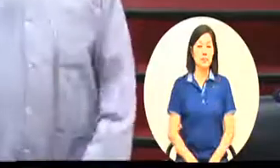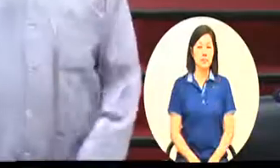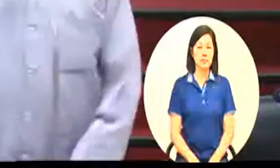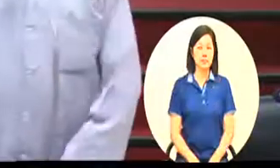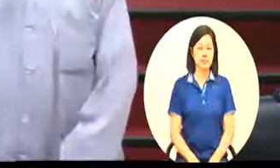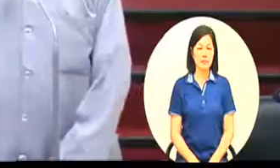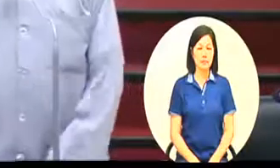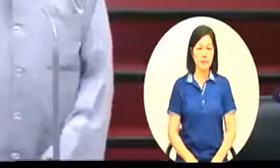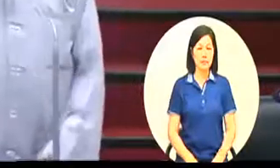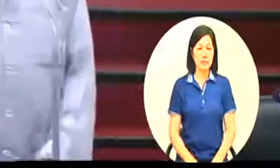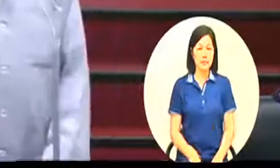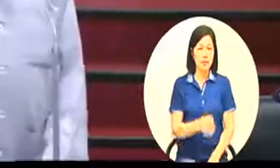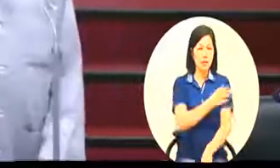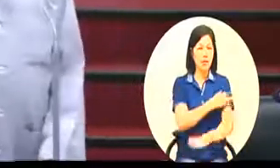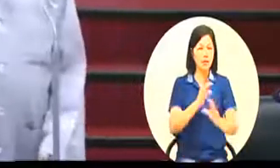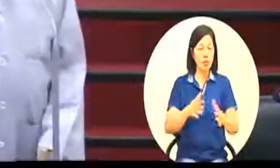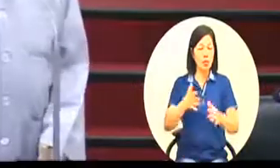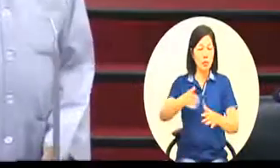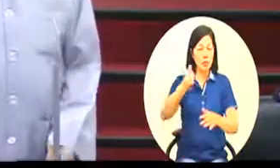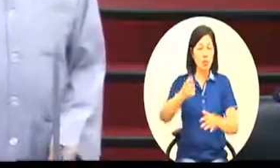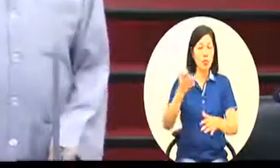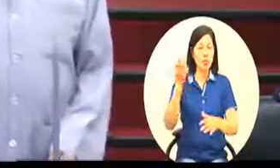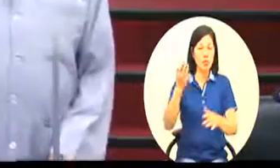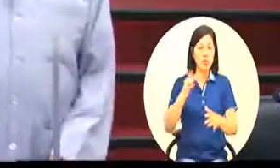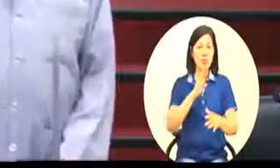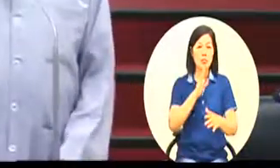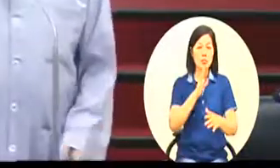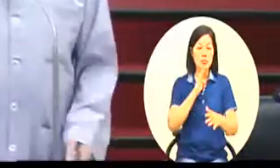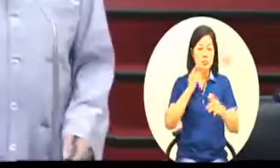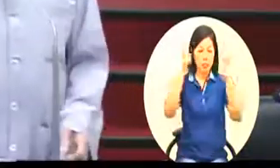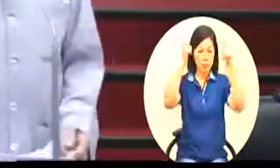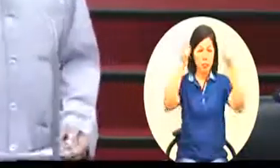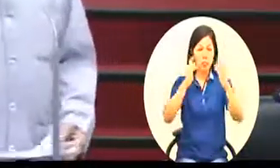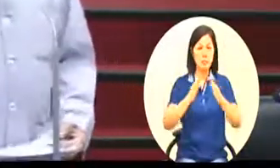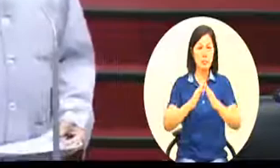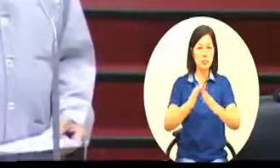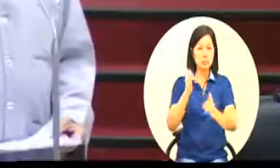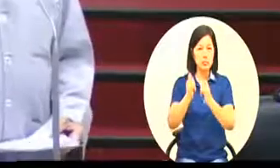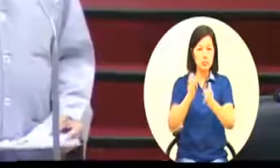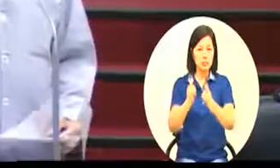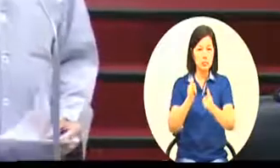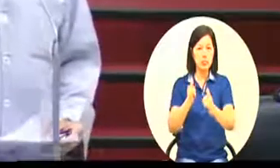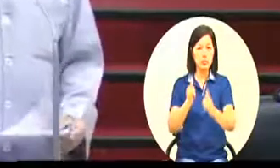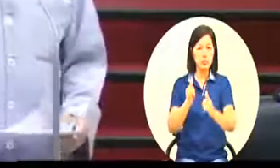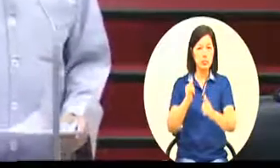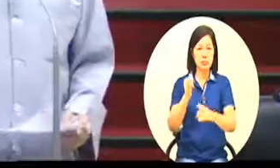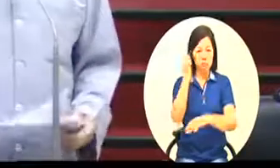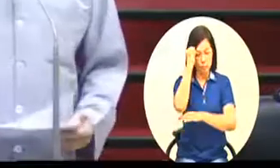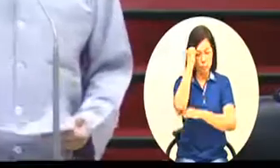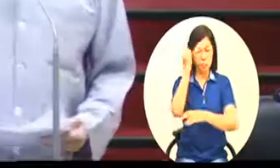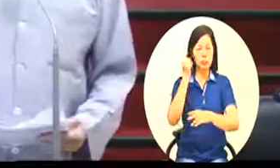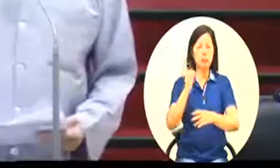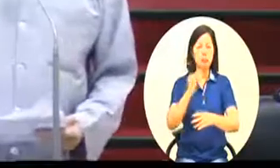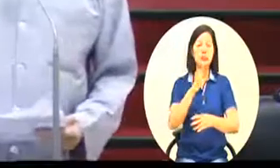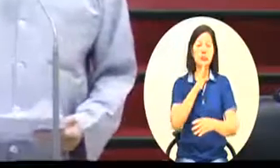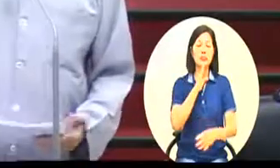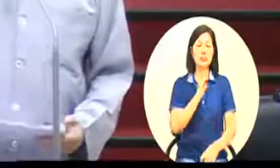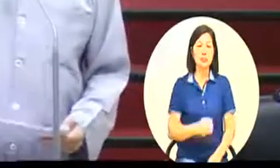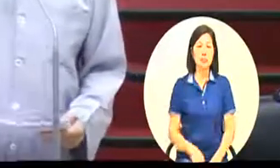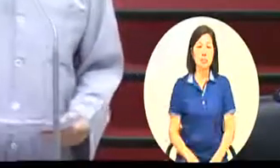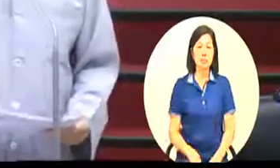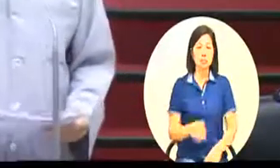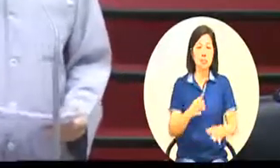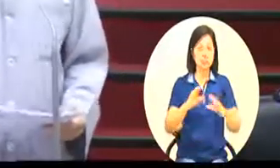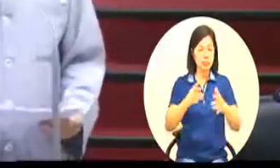高雄市的市民嘛，我替高雄市的市民，卖讲伊是上任的总统，有